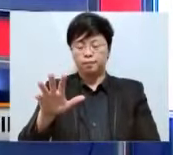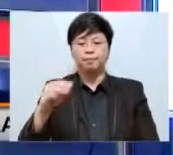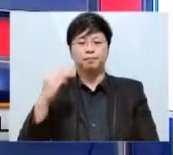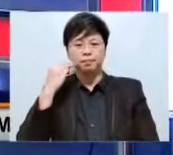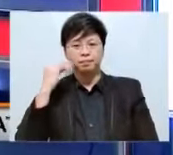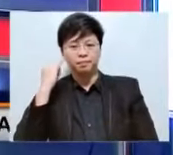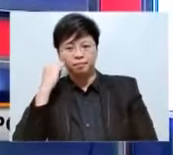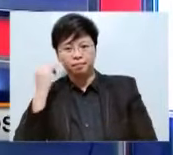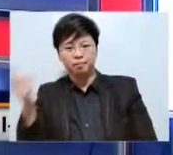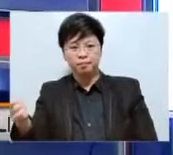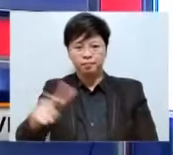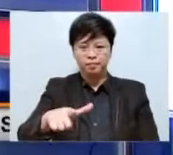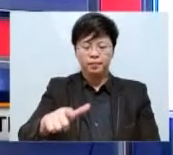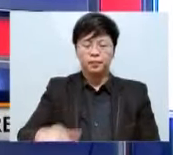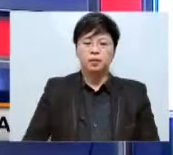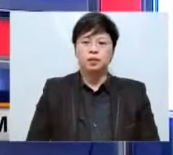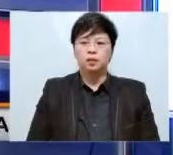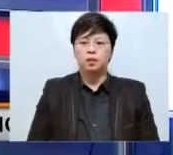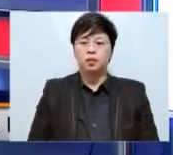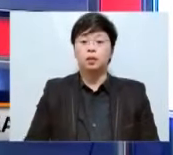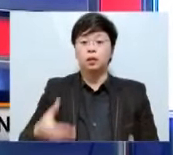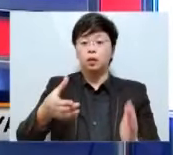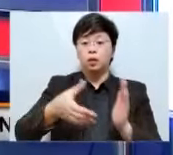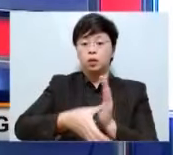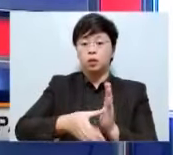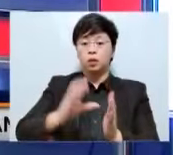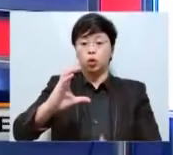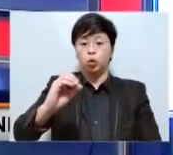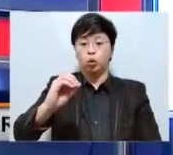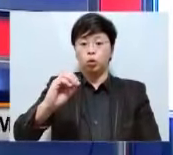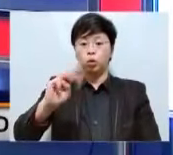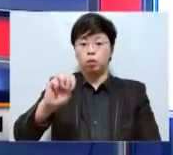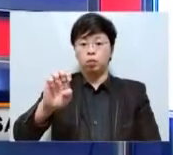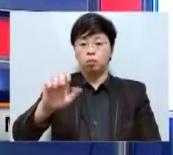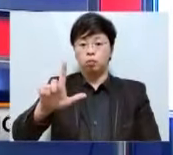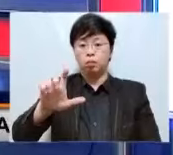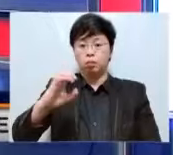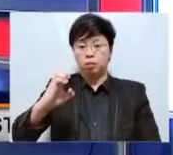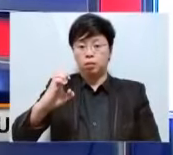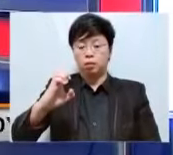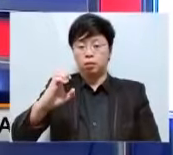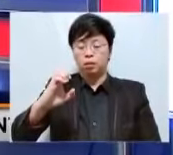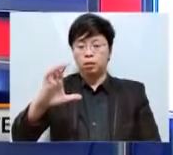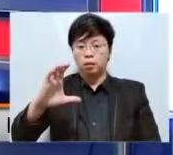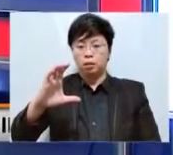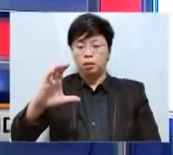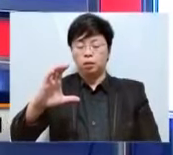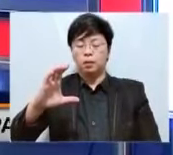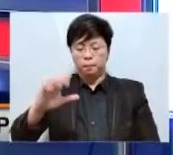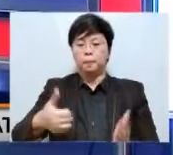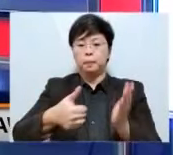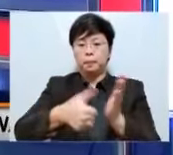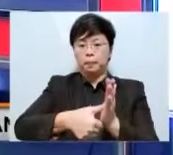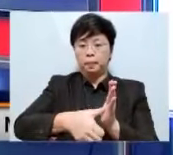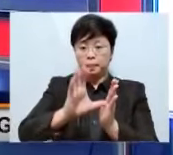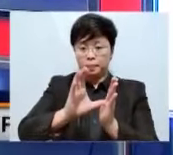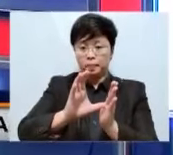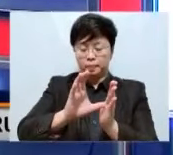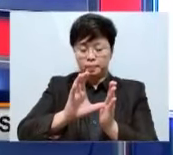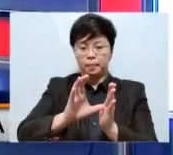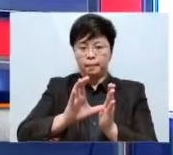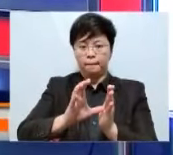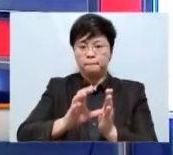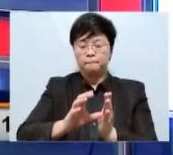Plano ng Commission on Elections, nalagyan na rin ng picture ng mga botante ang voters list. Iwas mahabang pila raw yan at flying